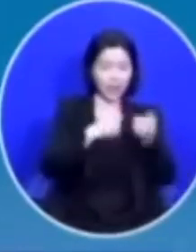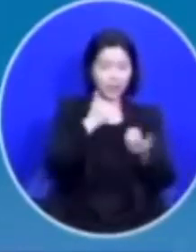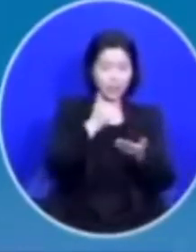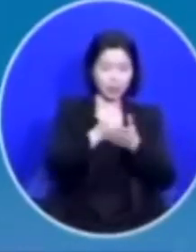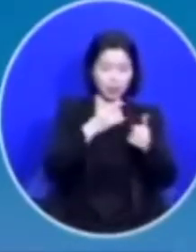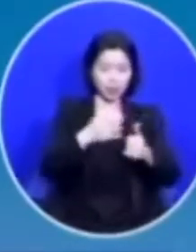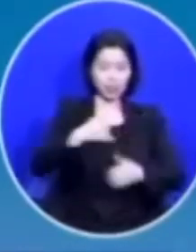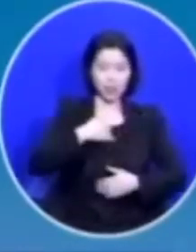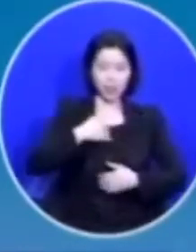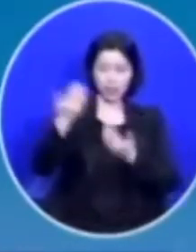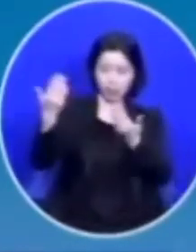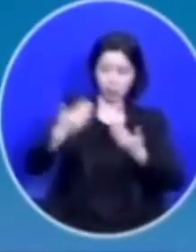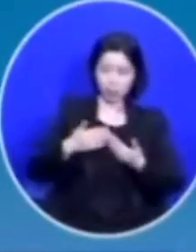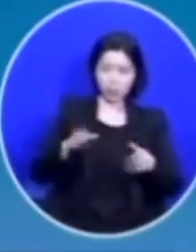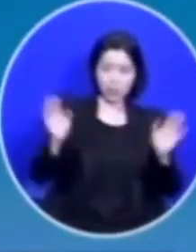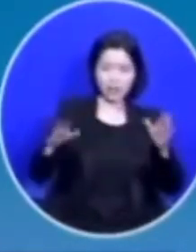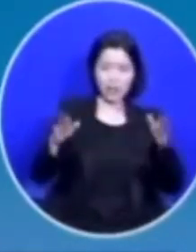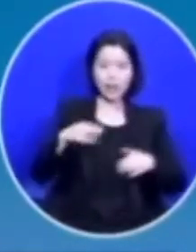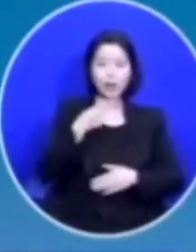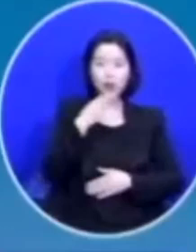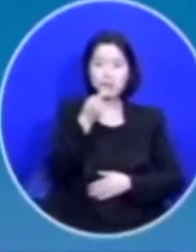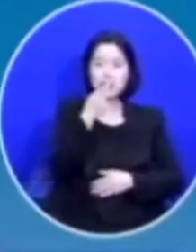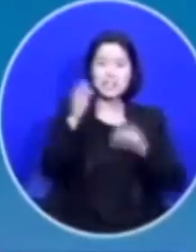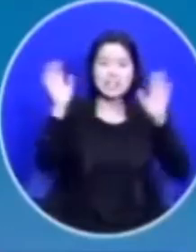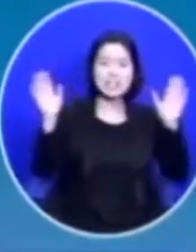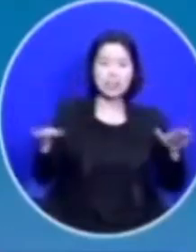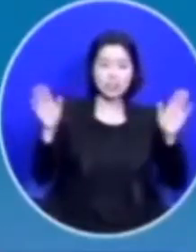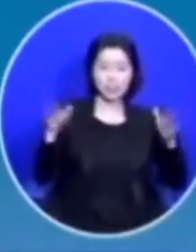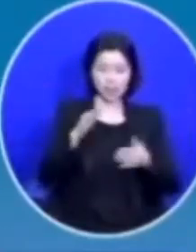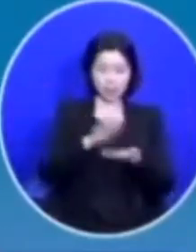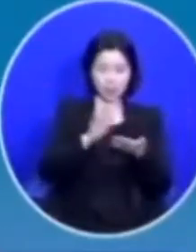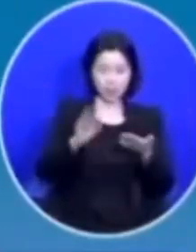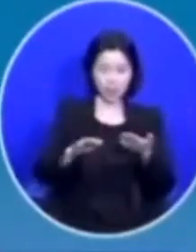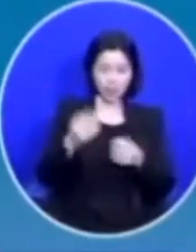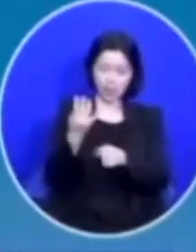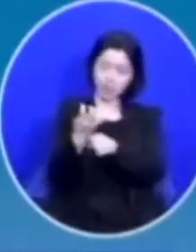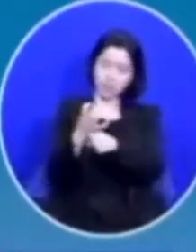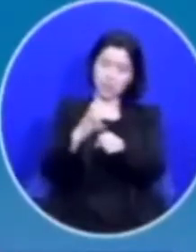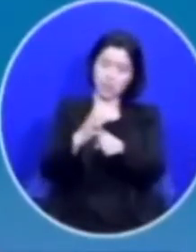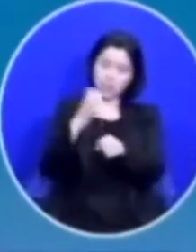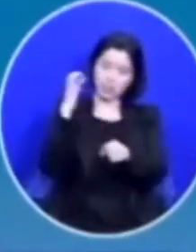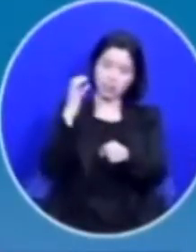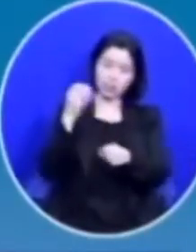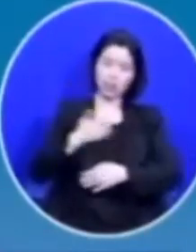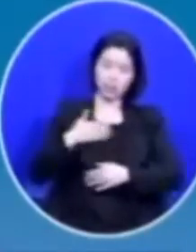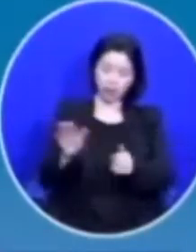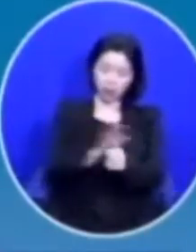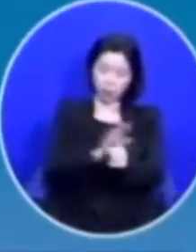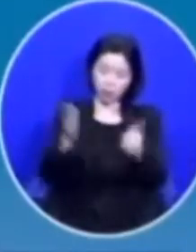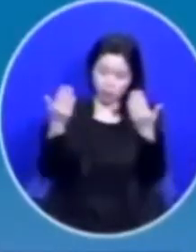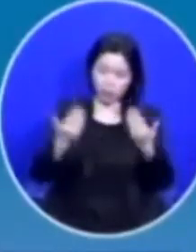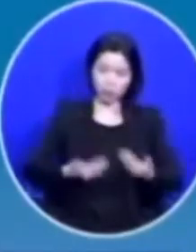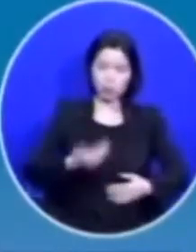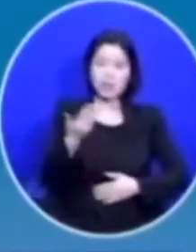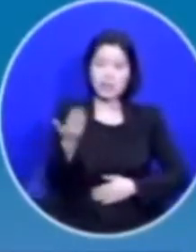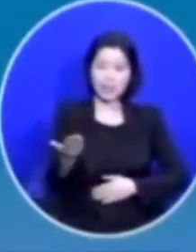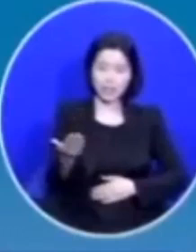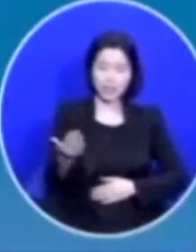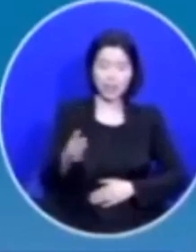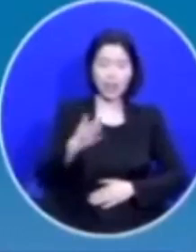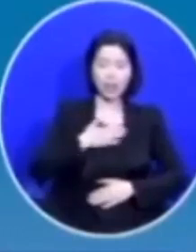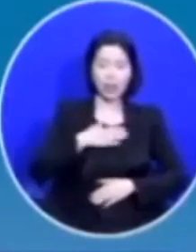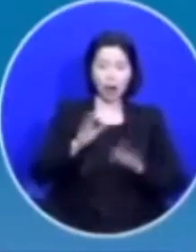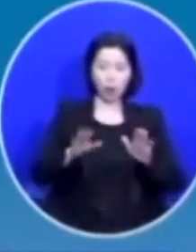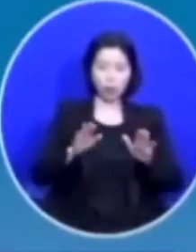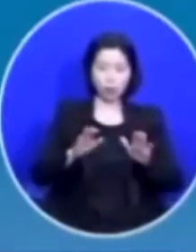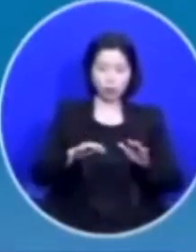날기 없는 천사 였읍니다 지난 40년간 늘 나를 위로해 주던 당신에게 난 오늘도 이렇게